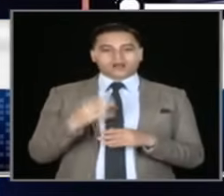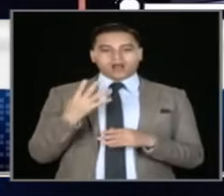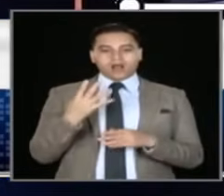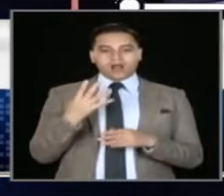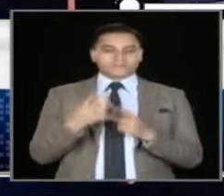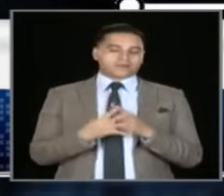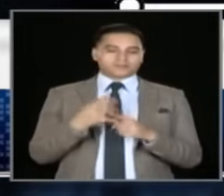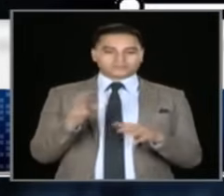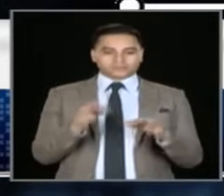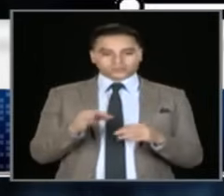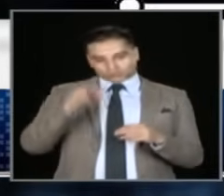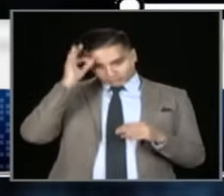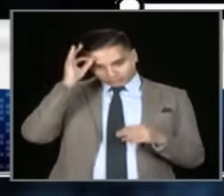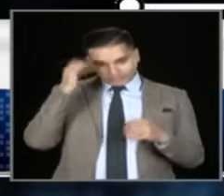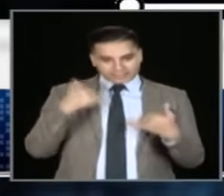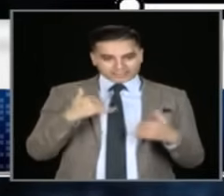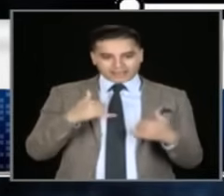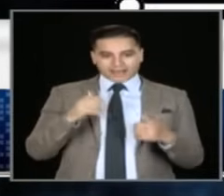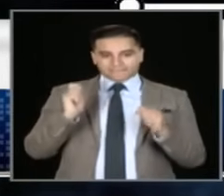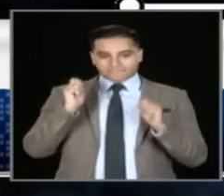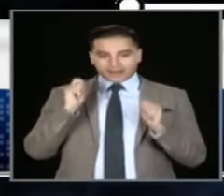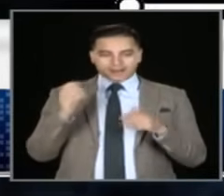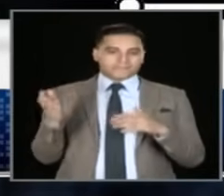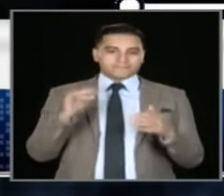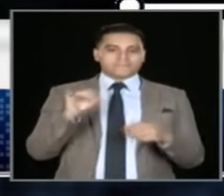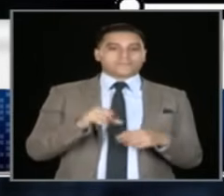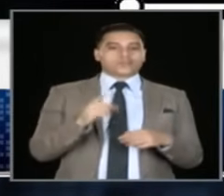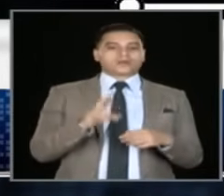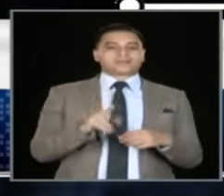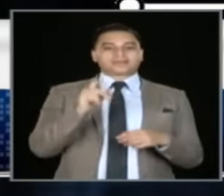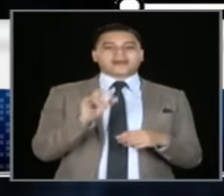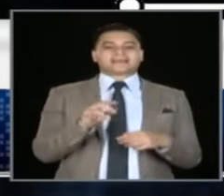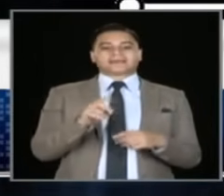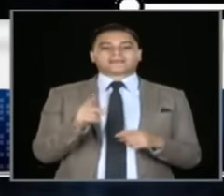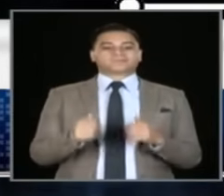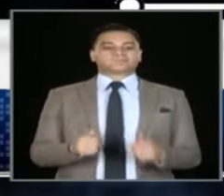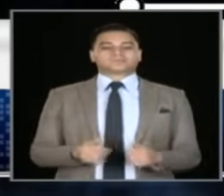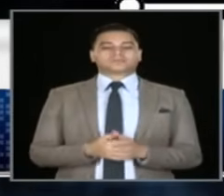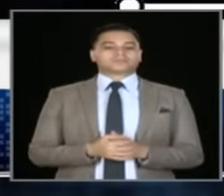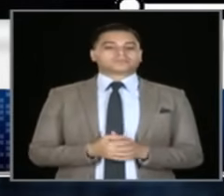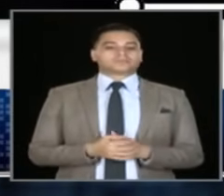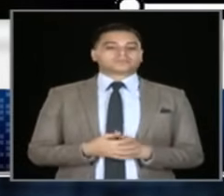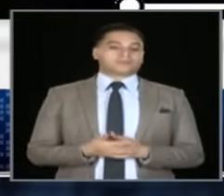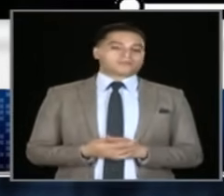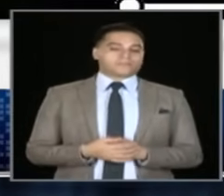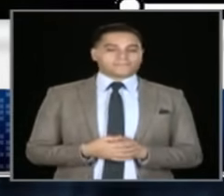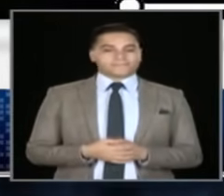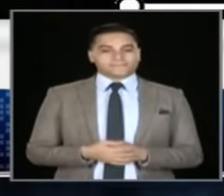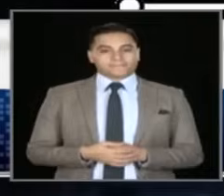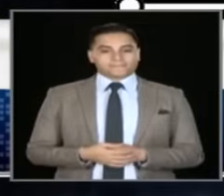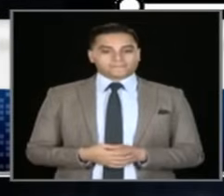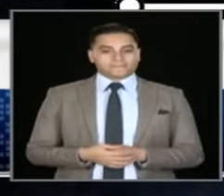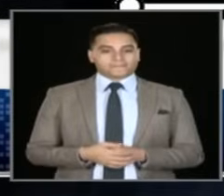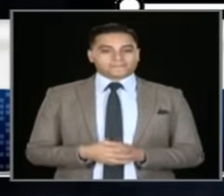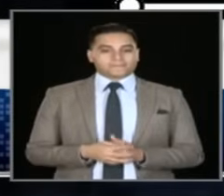4 اختيارات. تونسية، جزائرية، مغربية، موريتانية. دكتوراه من